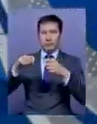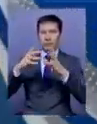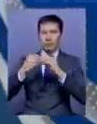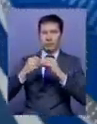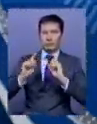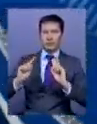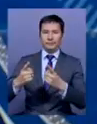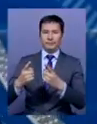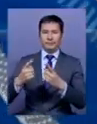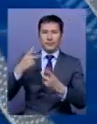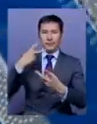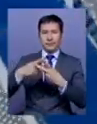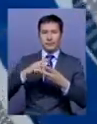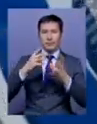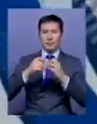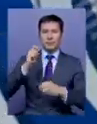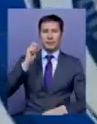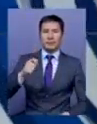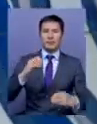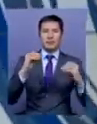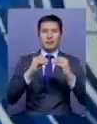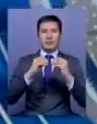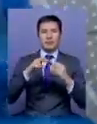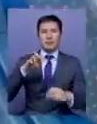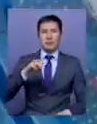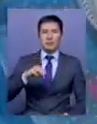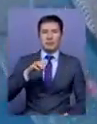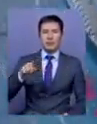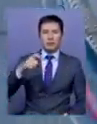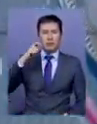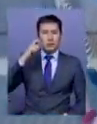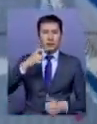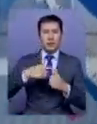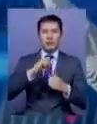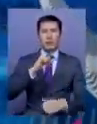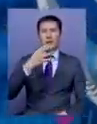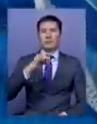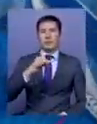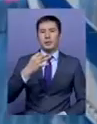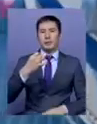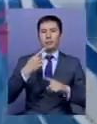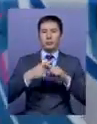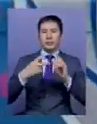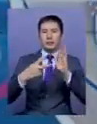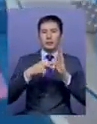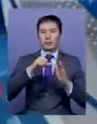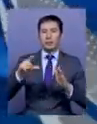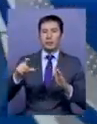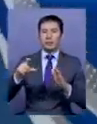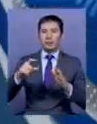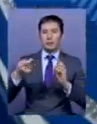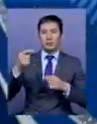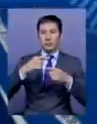Шымкент гарнизонының әскери соты Абылай Балғынбай мен оның 7 сыбайласына үкім шығарды. Олар қылмыстарының ауырлығына